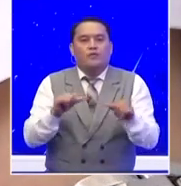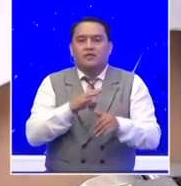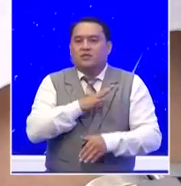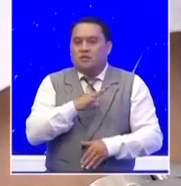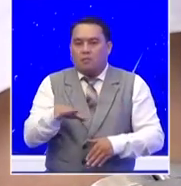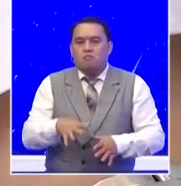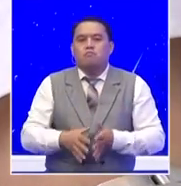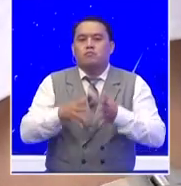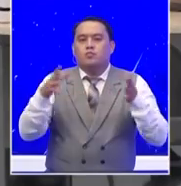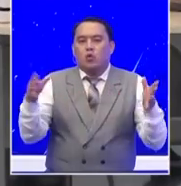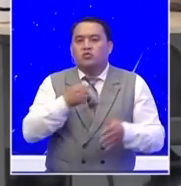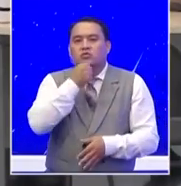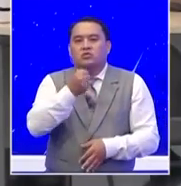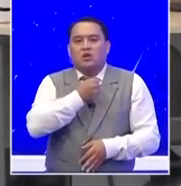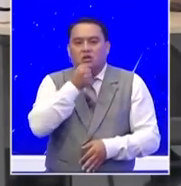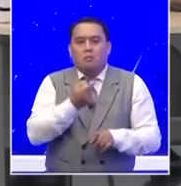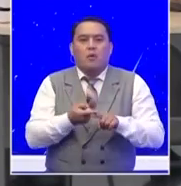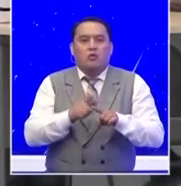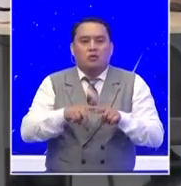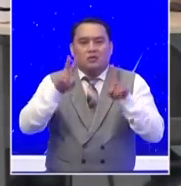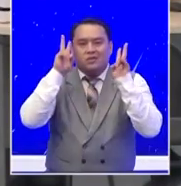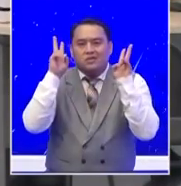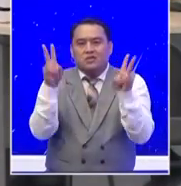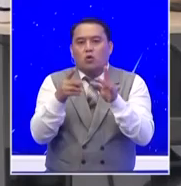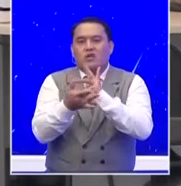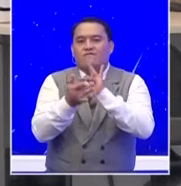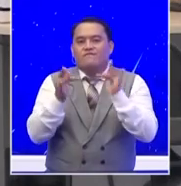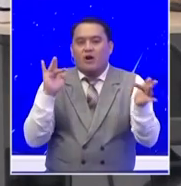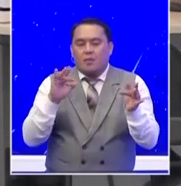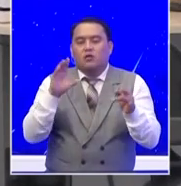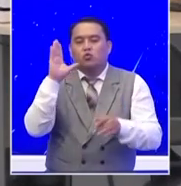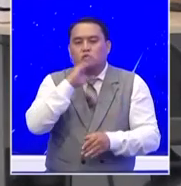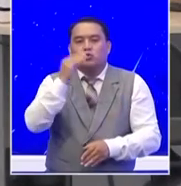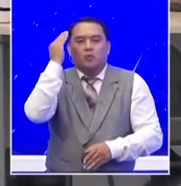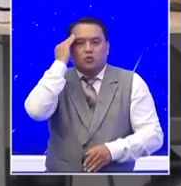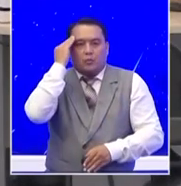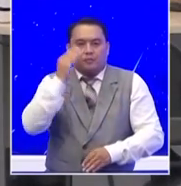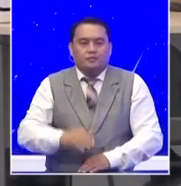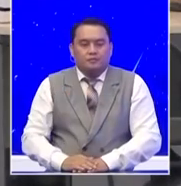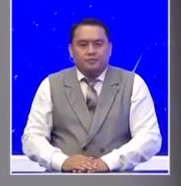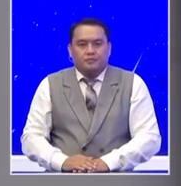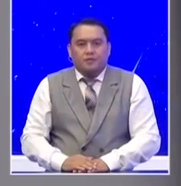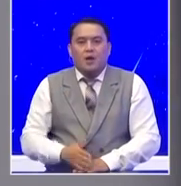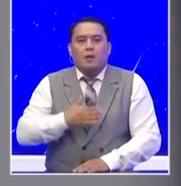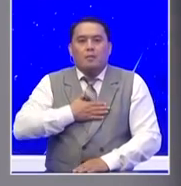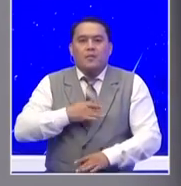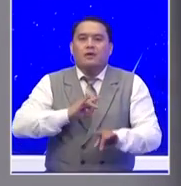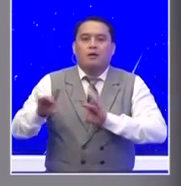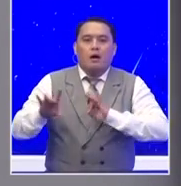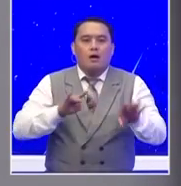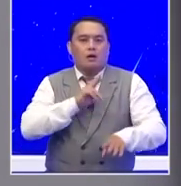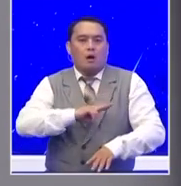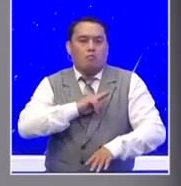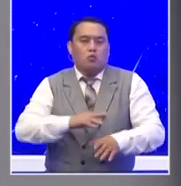Большинство посетителей – люди старшего возраста, которые не владеют информацией о возможности использования онлайн-услуг. Мы ведем разъяснительную работу